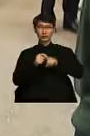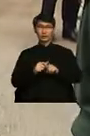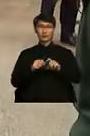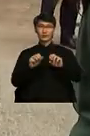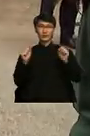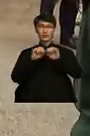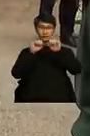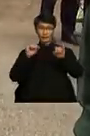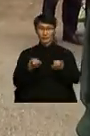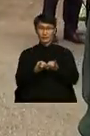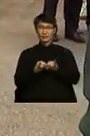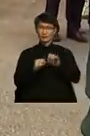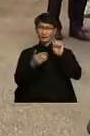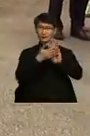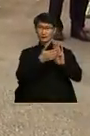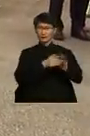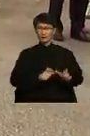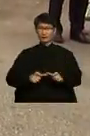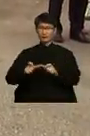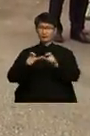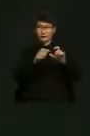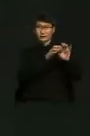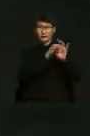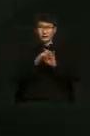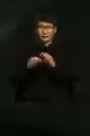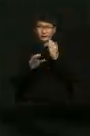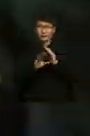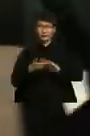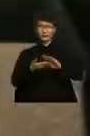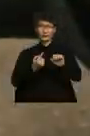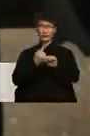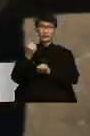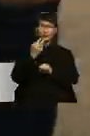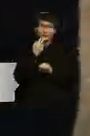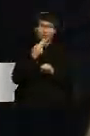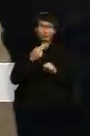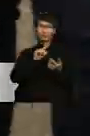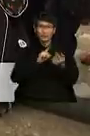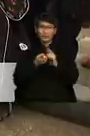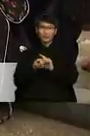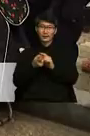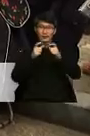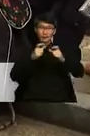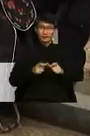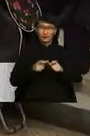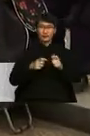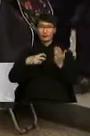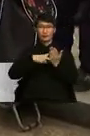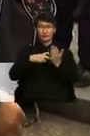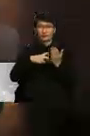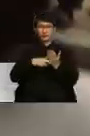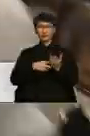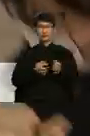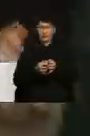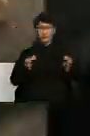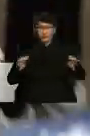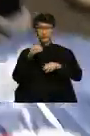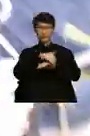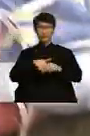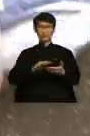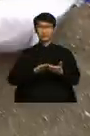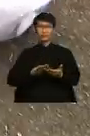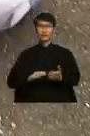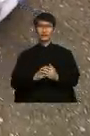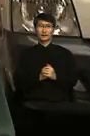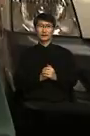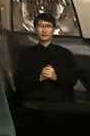작업을 읍면 동별로 이어나가고 있습니다. 내년에는 종량제 봉투 대신에 지역 화폐를 인센티브로 제공할 계획입니다.